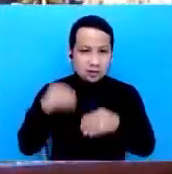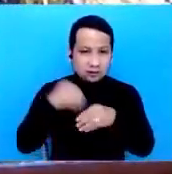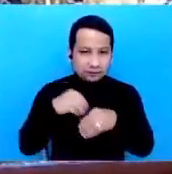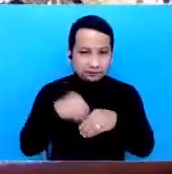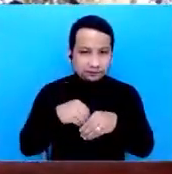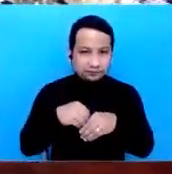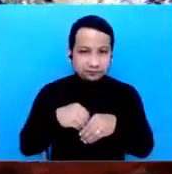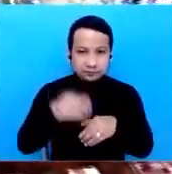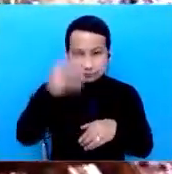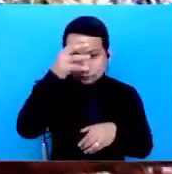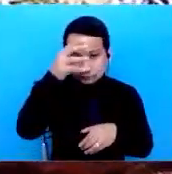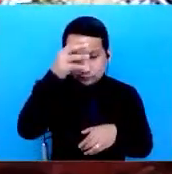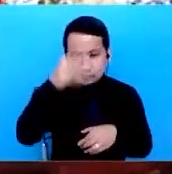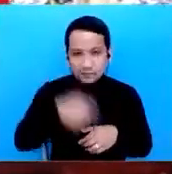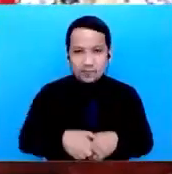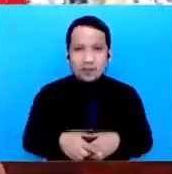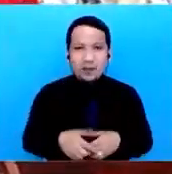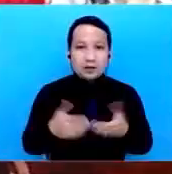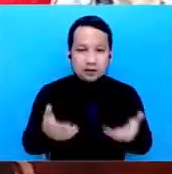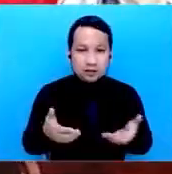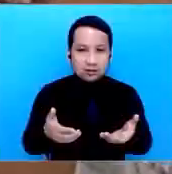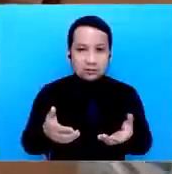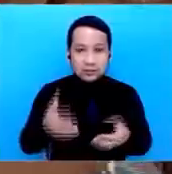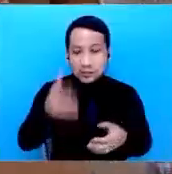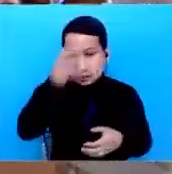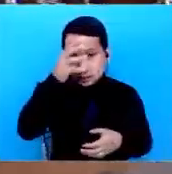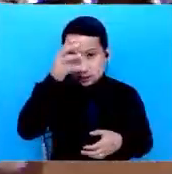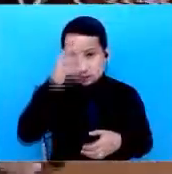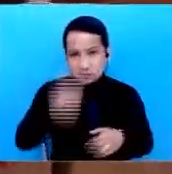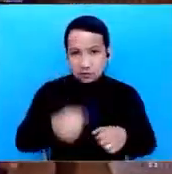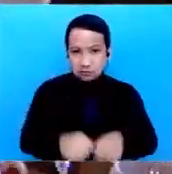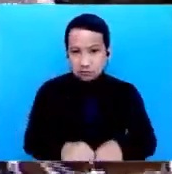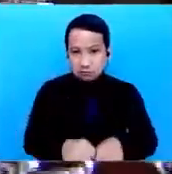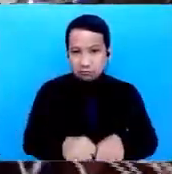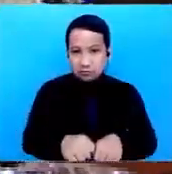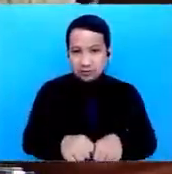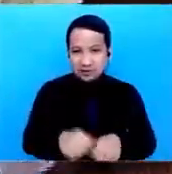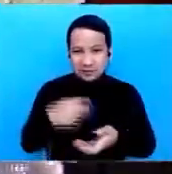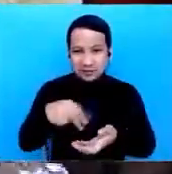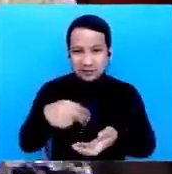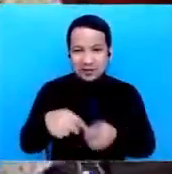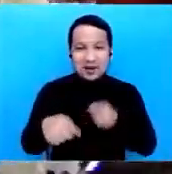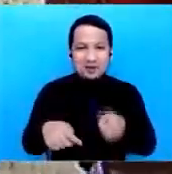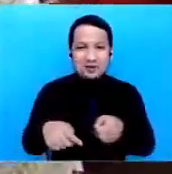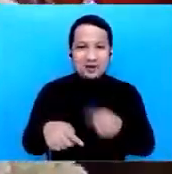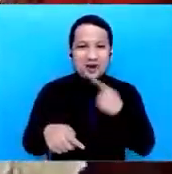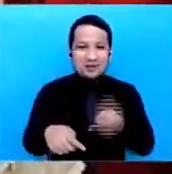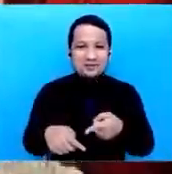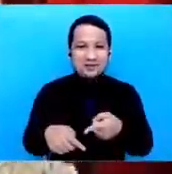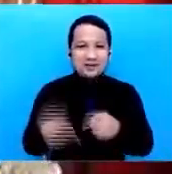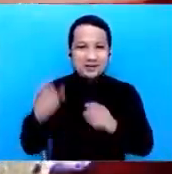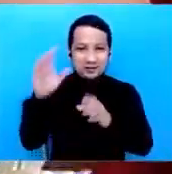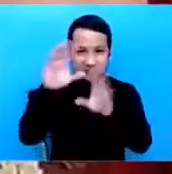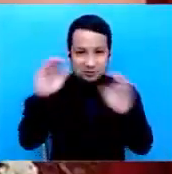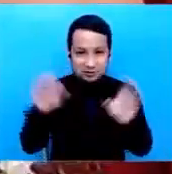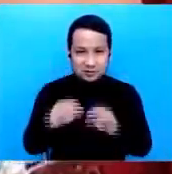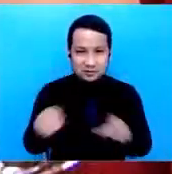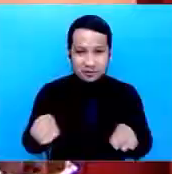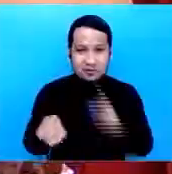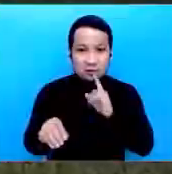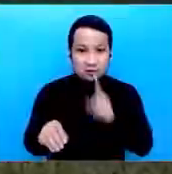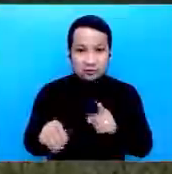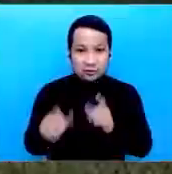Manny. Meron itong Santa Claus na nagtutwork. At tampok din ang kanyang Christmas tree na gawa sa mga totoong sanga ng